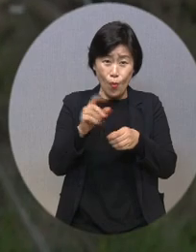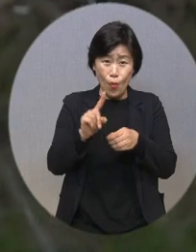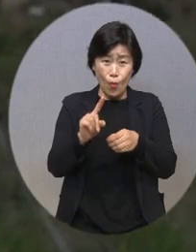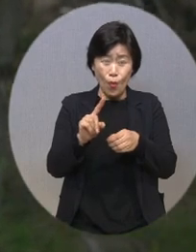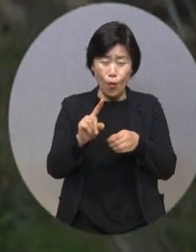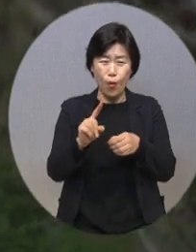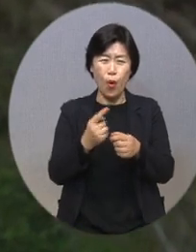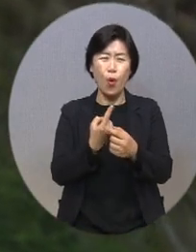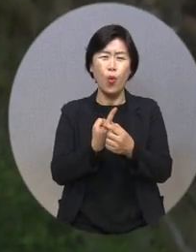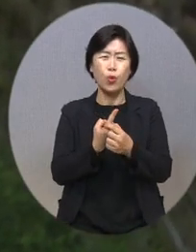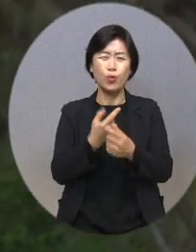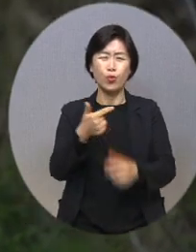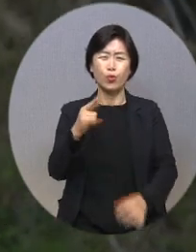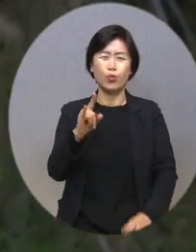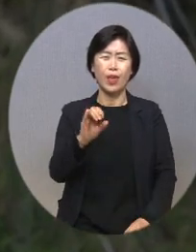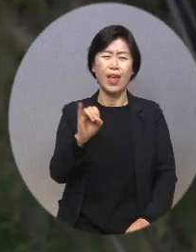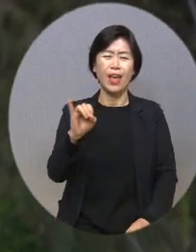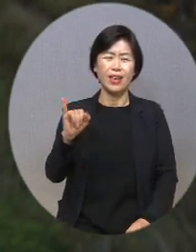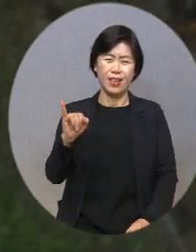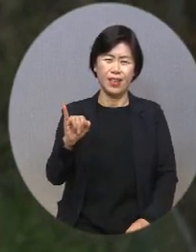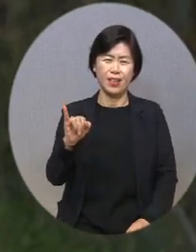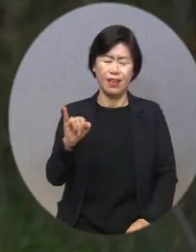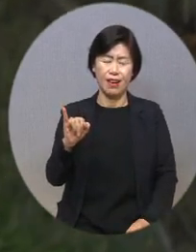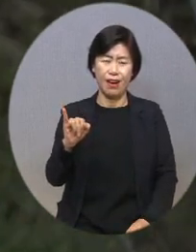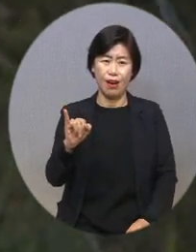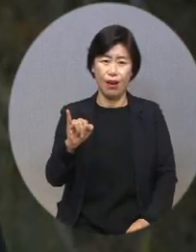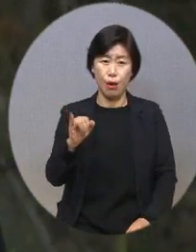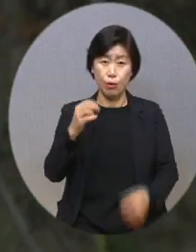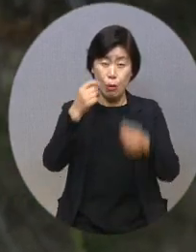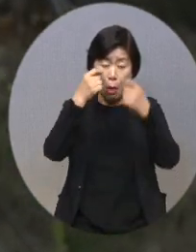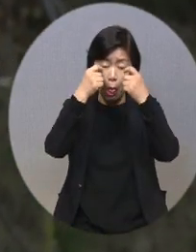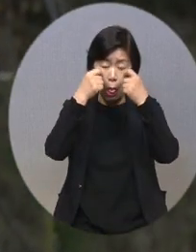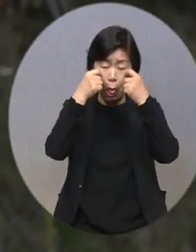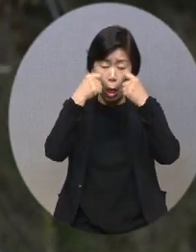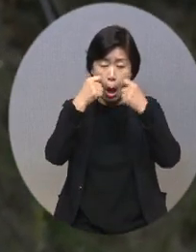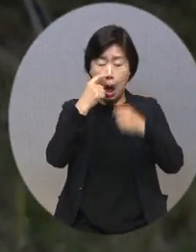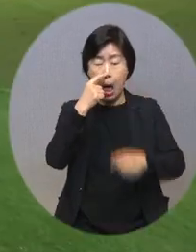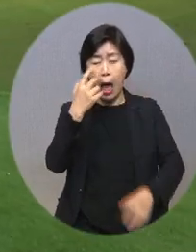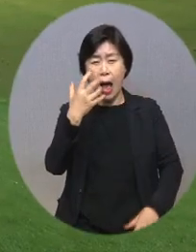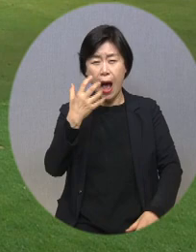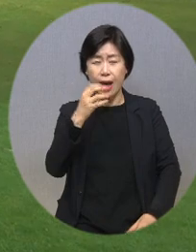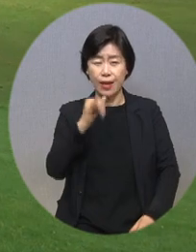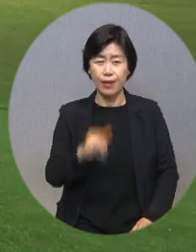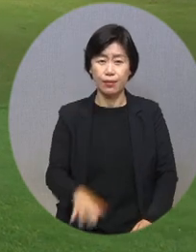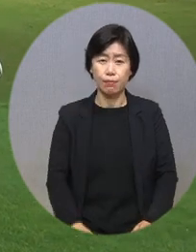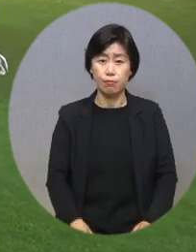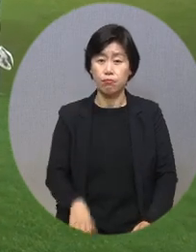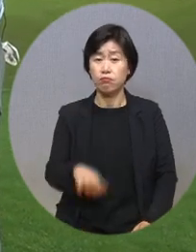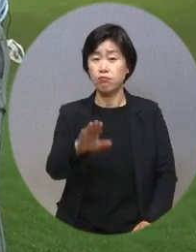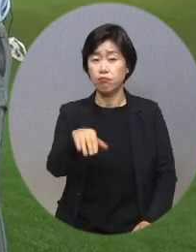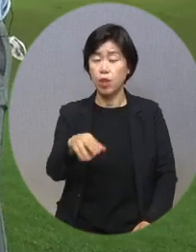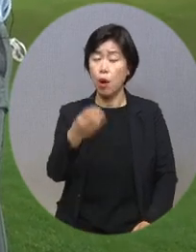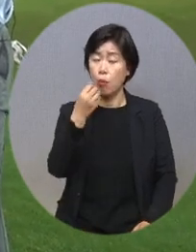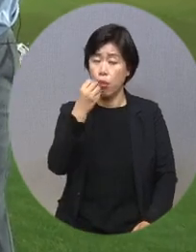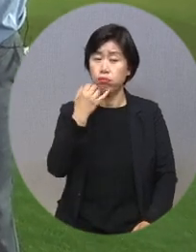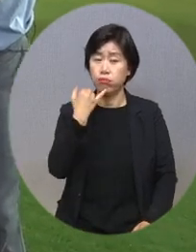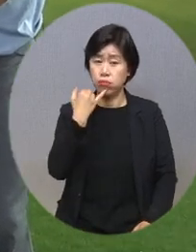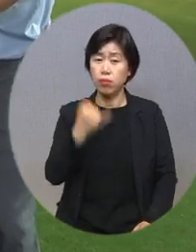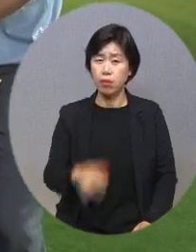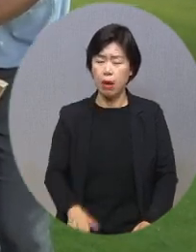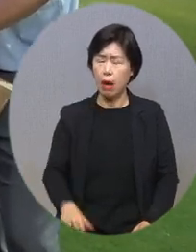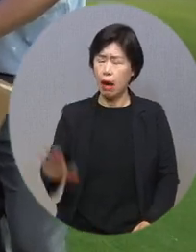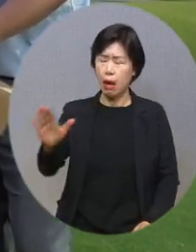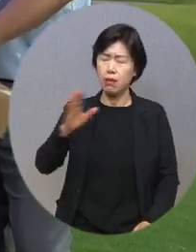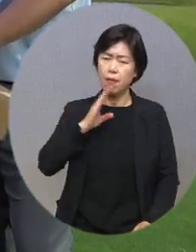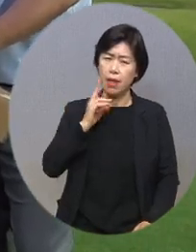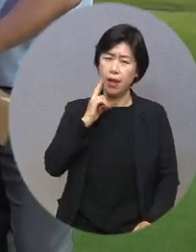고추냉이 고추냉이. 아 어? 오빠 됐어. 오 근데 먹을만 해요. 아까 그거 같은 거? 아니야 진짜 쎄. 같은 거? 아니야